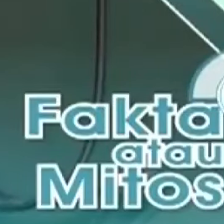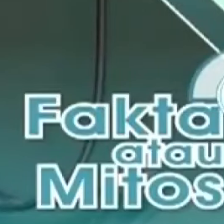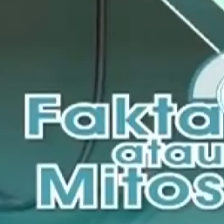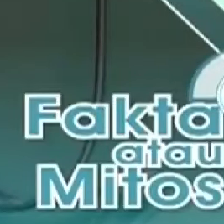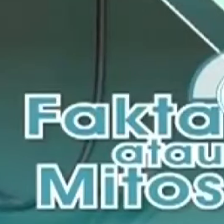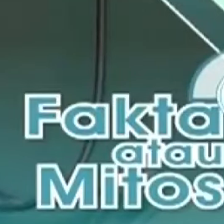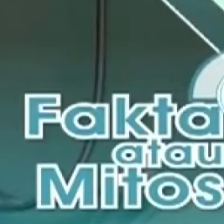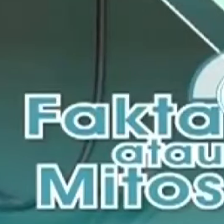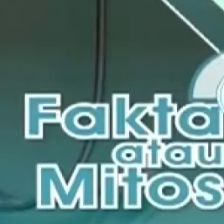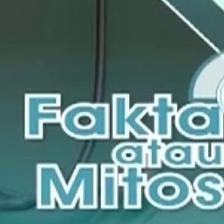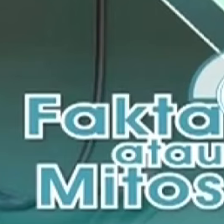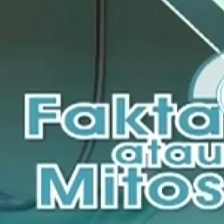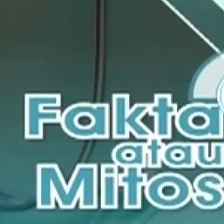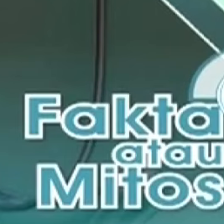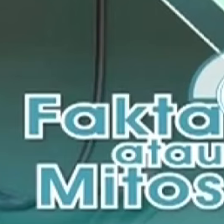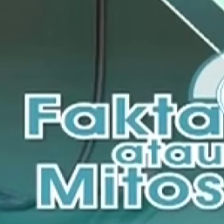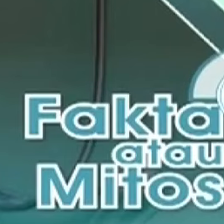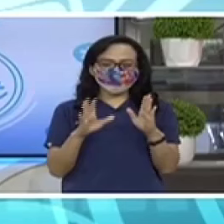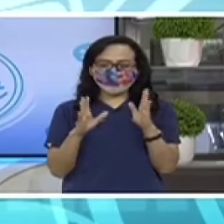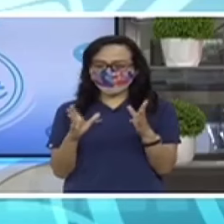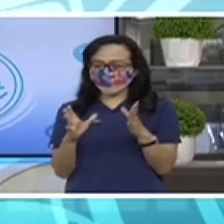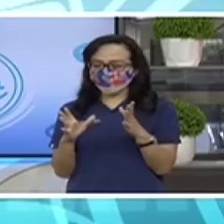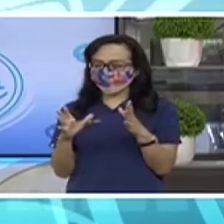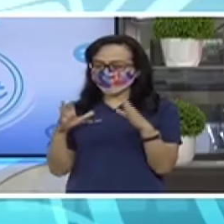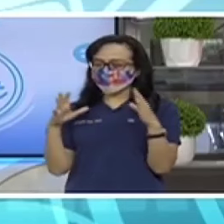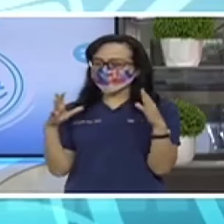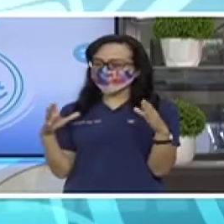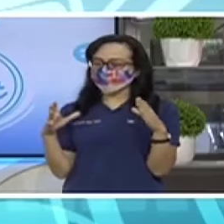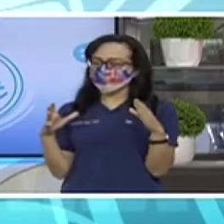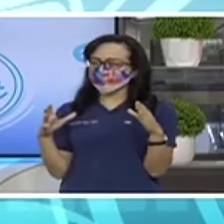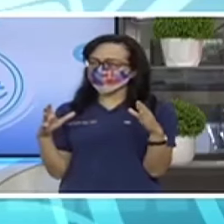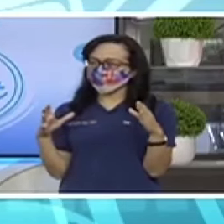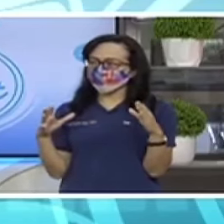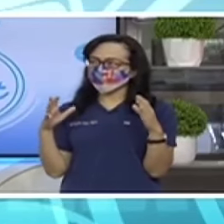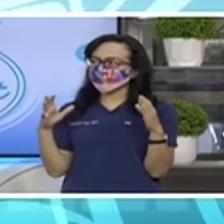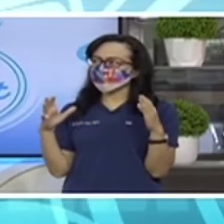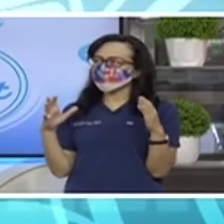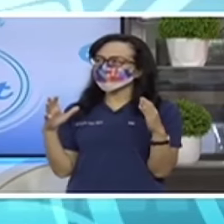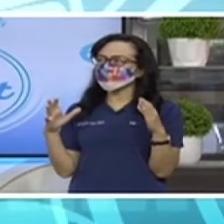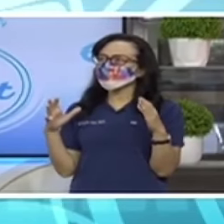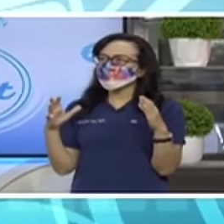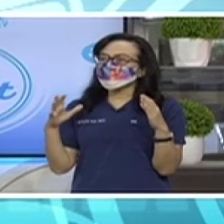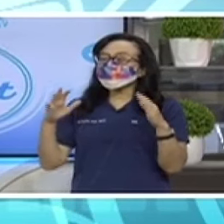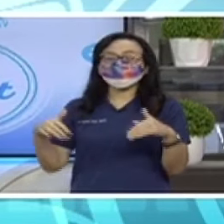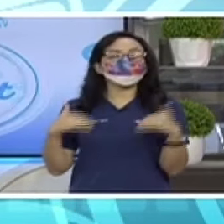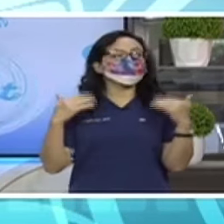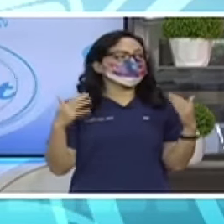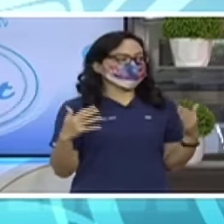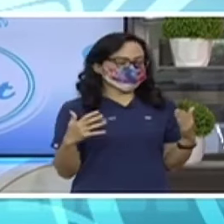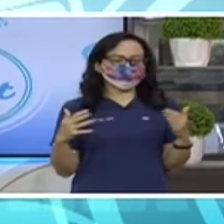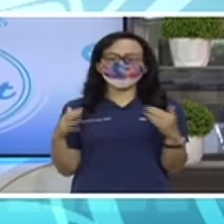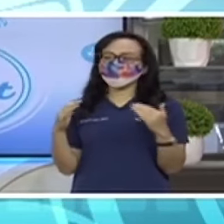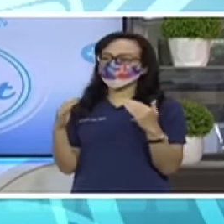kesehatan yang baik untuk Ee paru-paru kita ya Ini pertanyaan yang bagus karena sebenarnya kan memang ee olahraga yang melibatkan